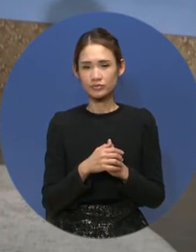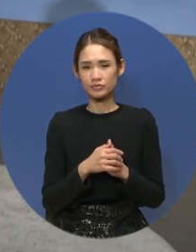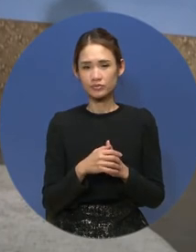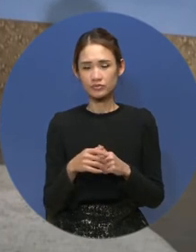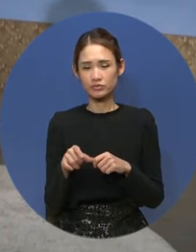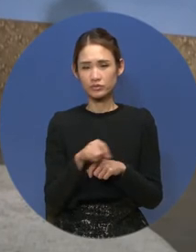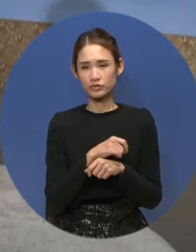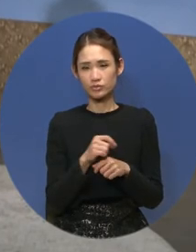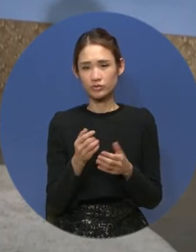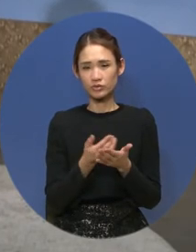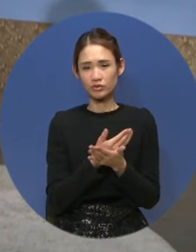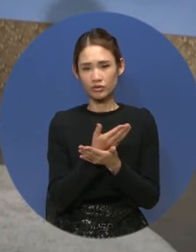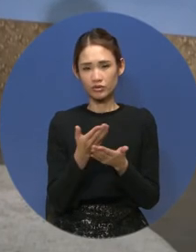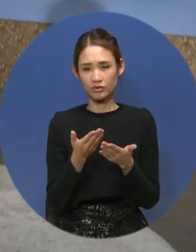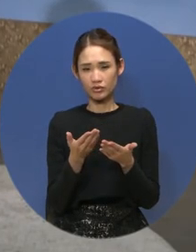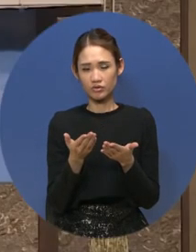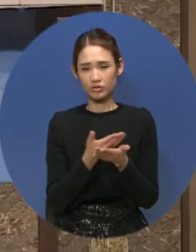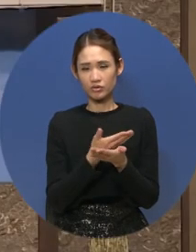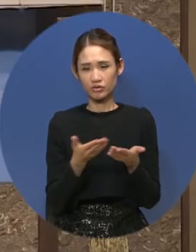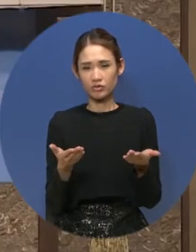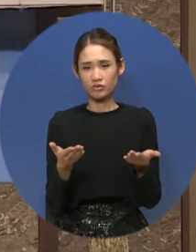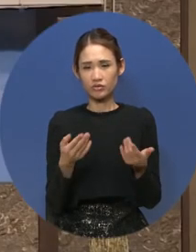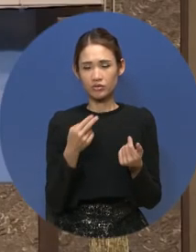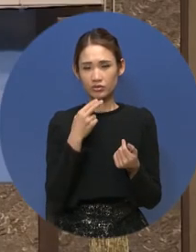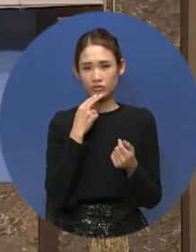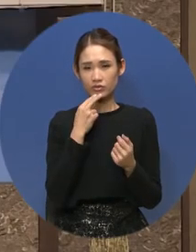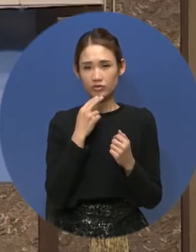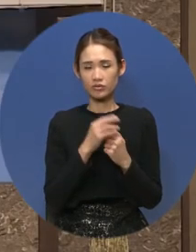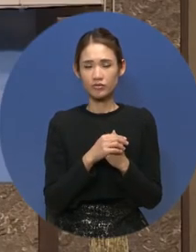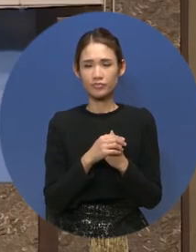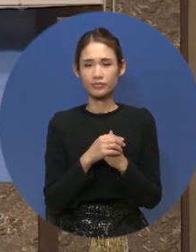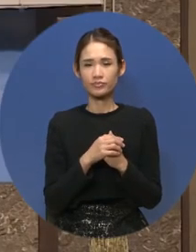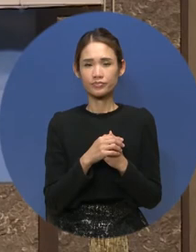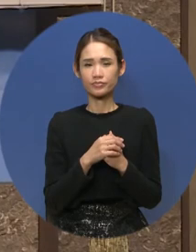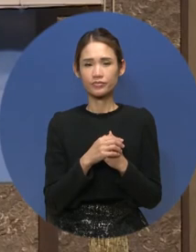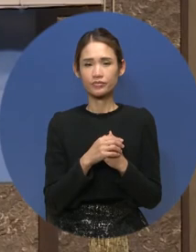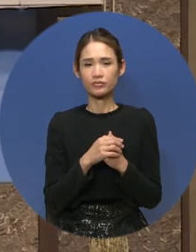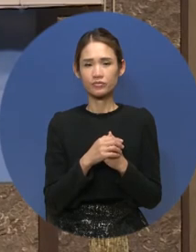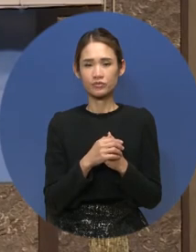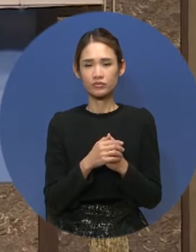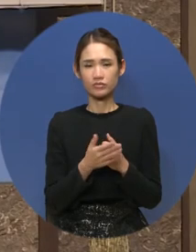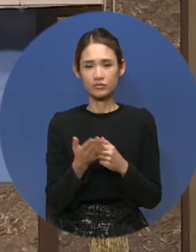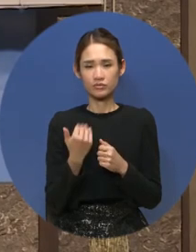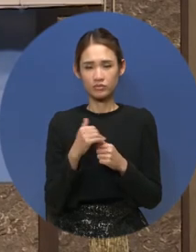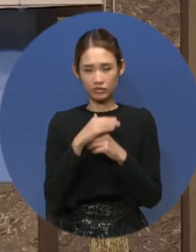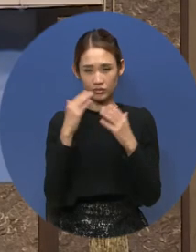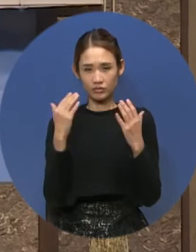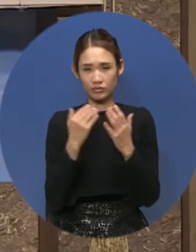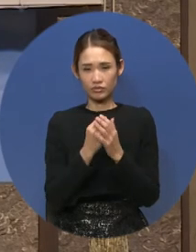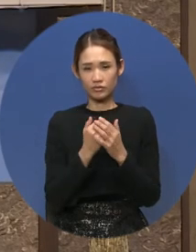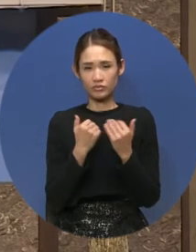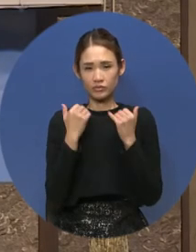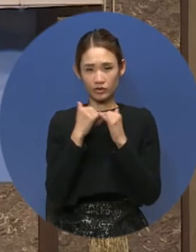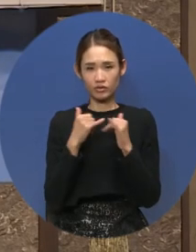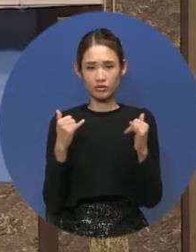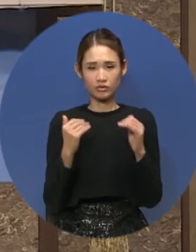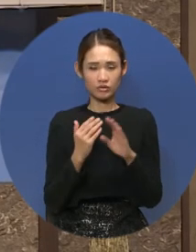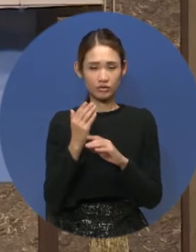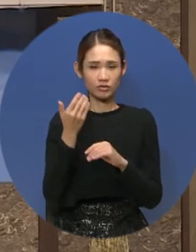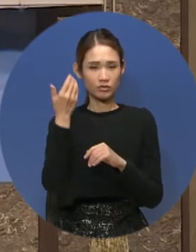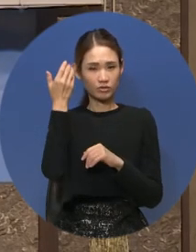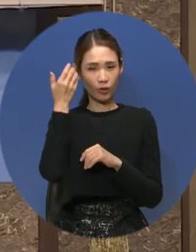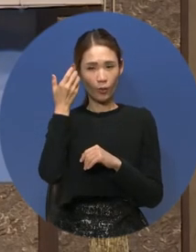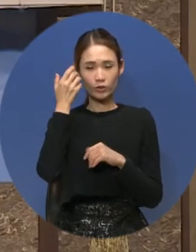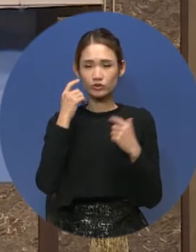뭐 특별하게 어떤 뭐 이렇게 나누지는 않고요. 예. 전 계층이고 다만 이제 성인, 성인 이상의